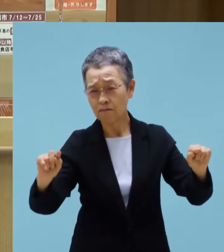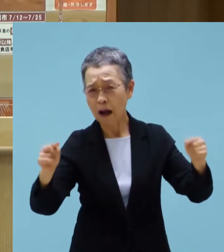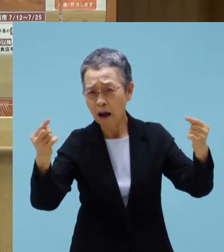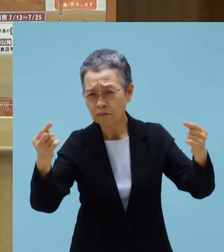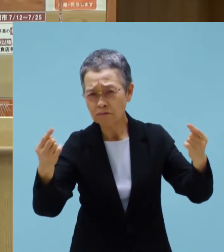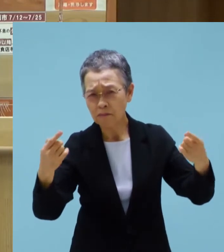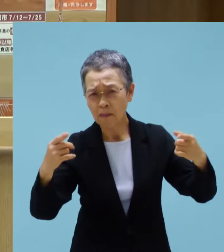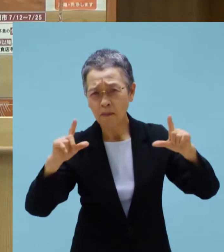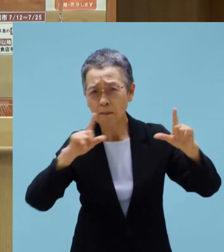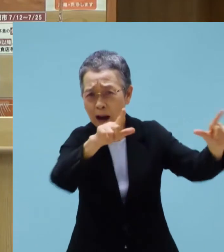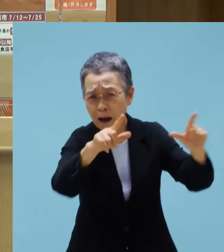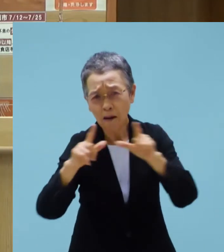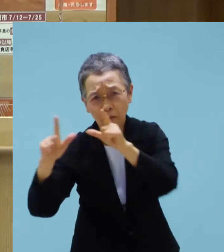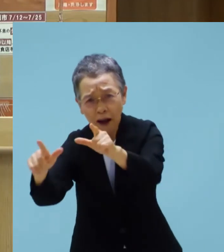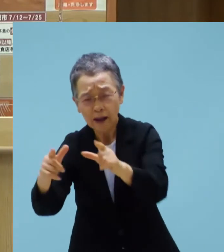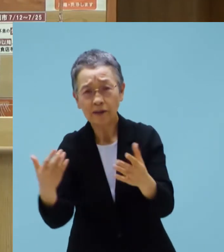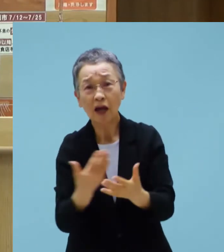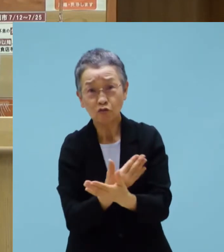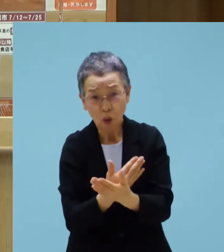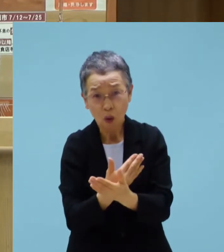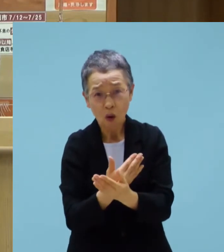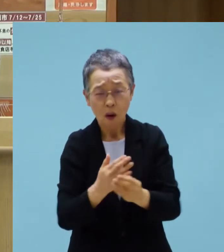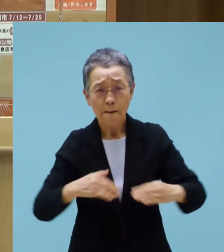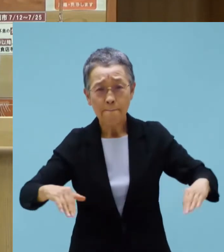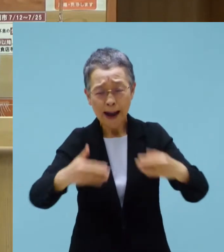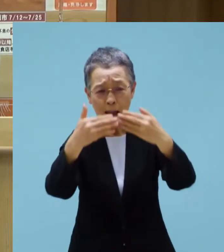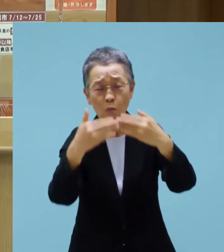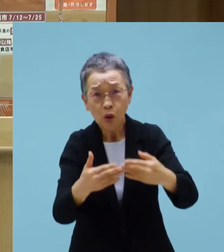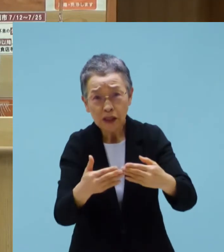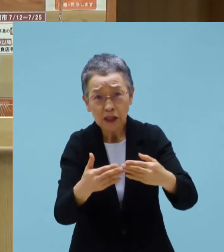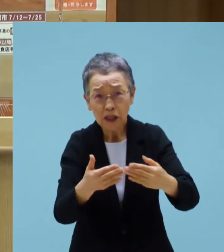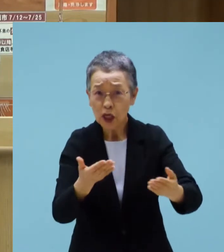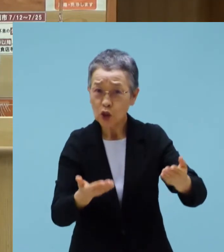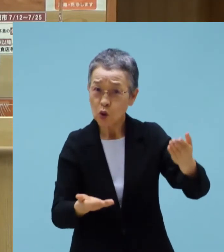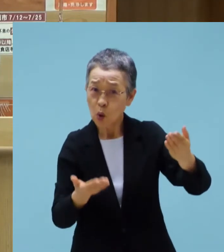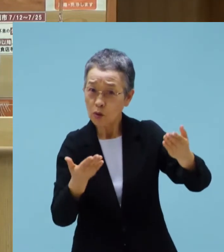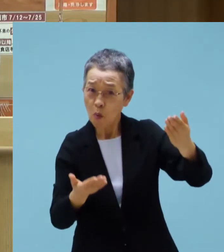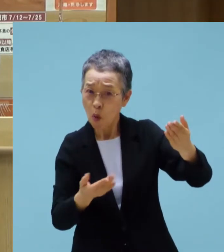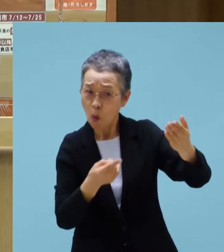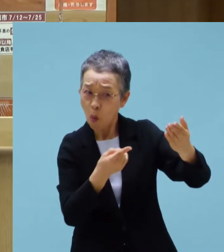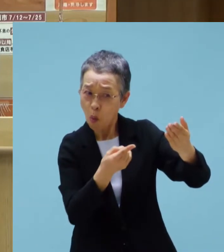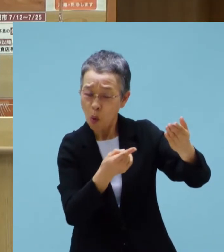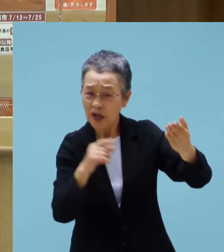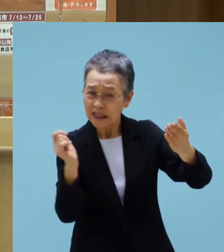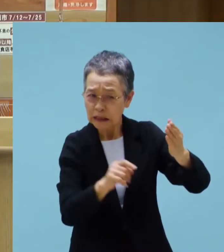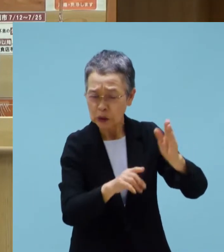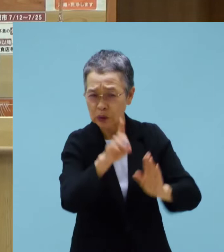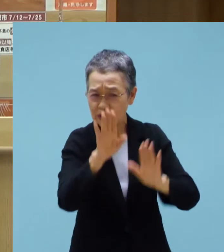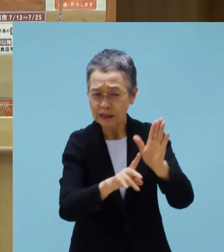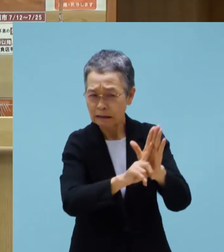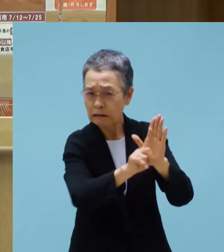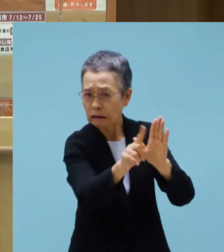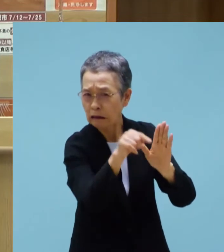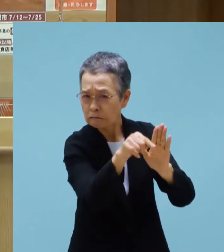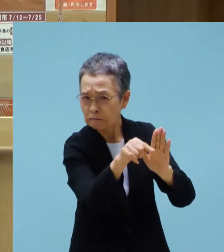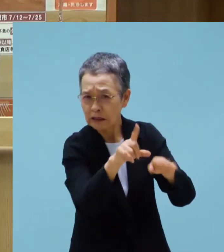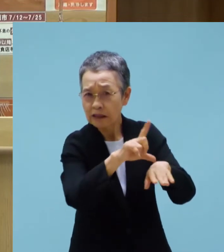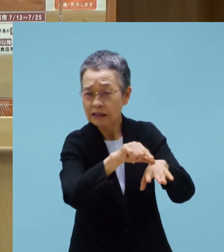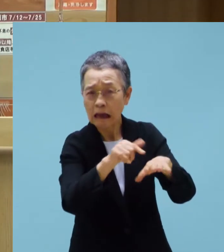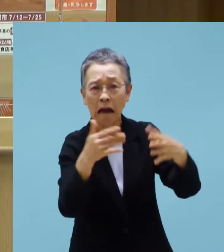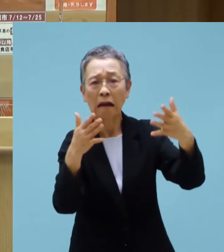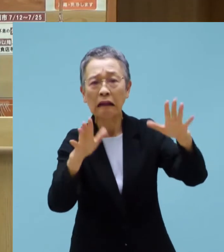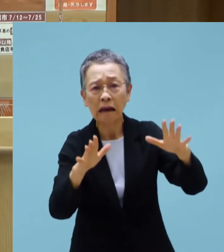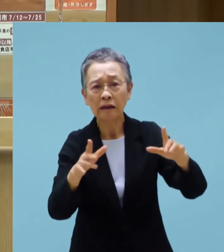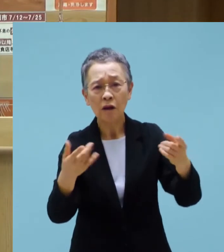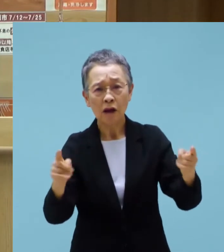その、まん延防止というよりはこう緊急事態宣言とあんまり時間を置かないでですね、発